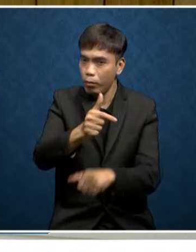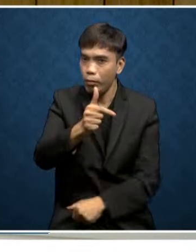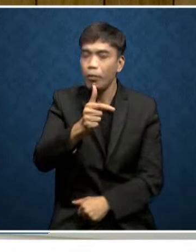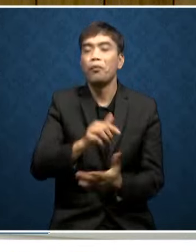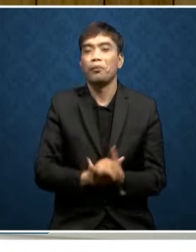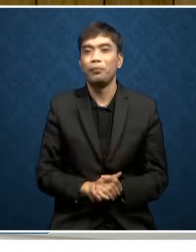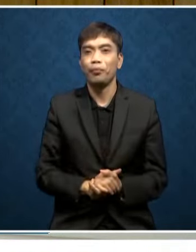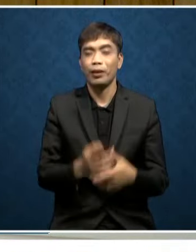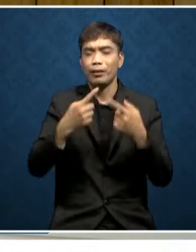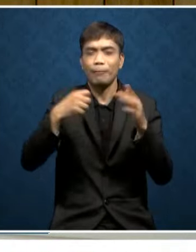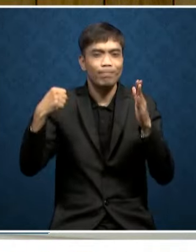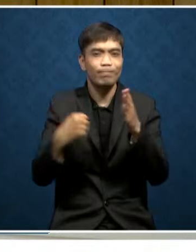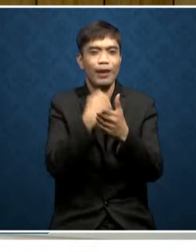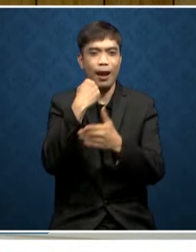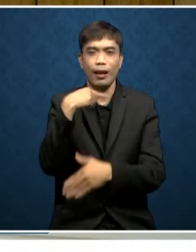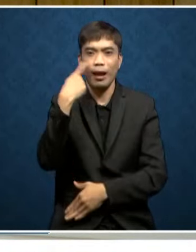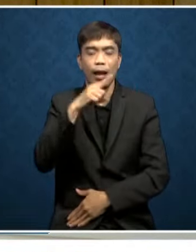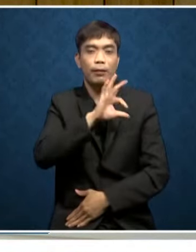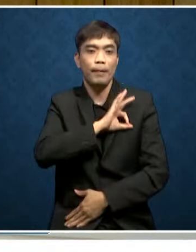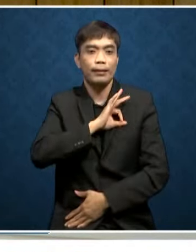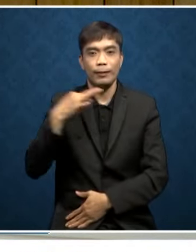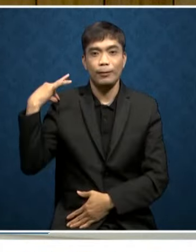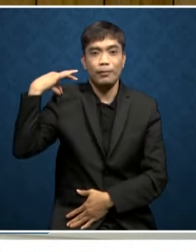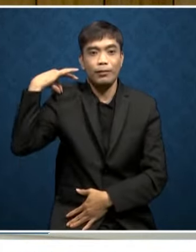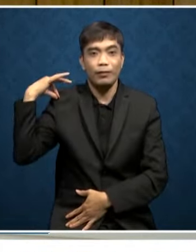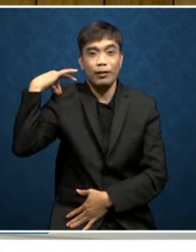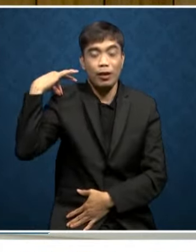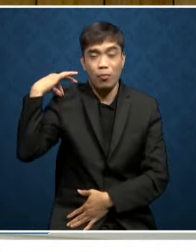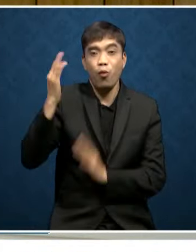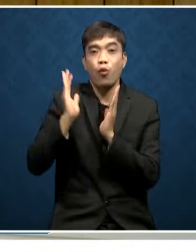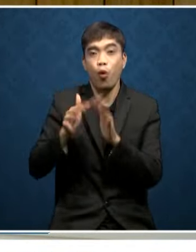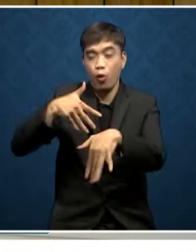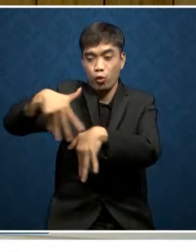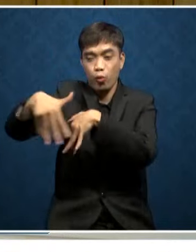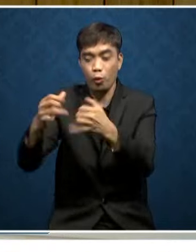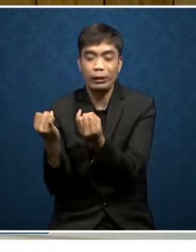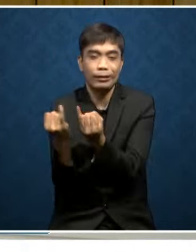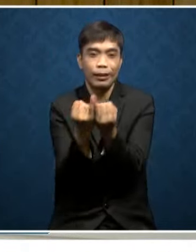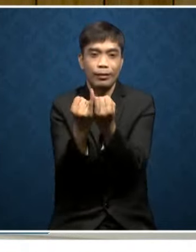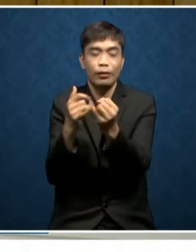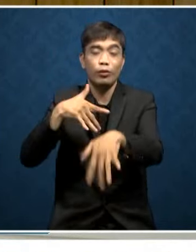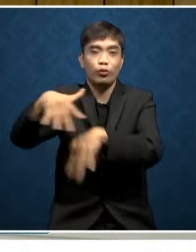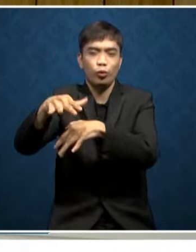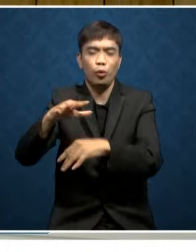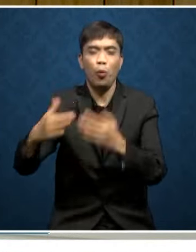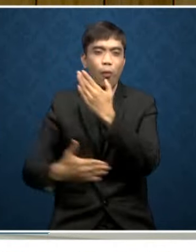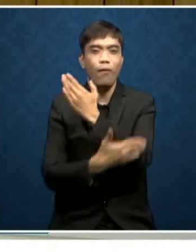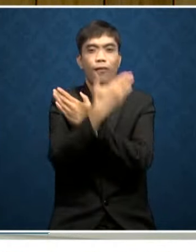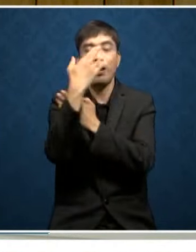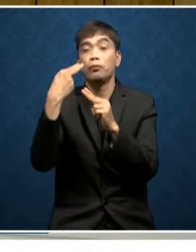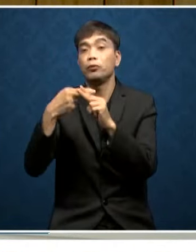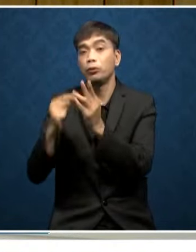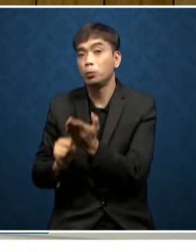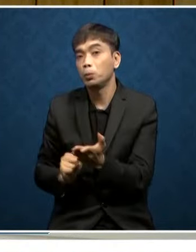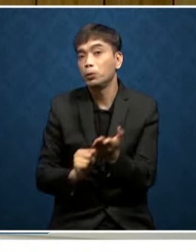านเป็นอาสาสมัครหรือเป็นคนในท้องถิ่นไม่ได้มีโอกาสที่ได้รับการเสนอชื่อเ